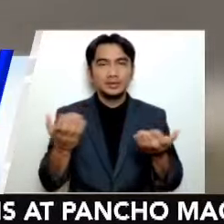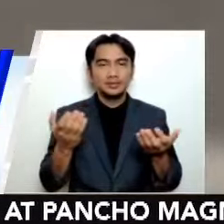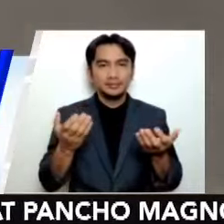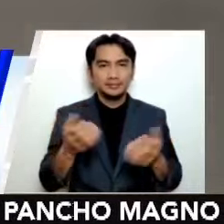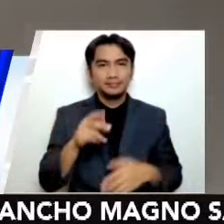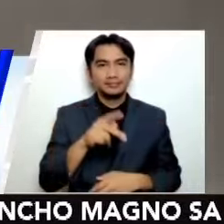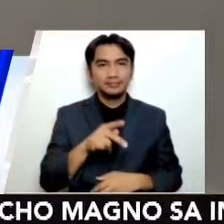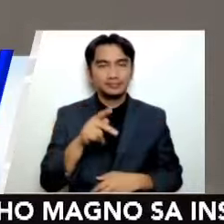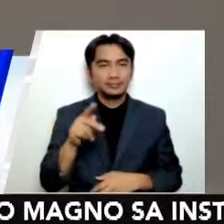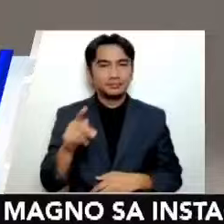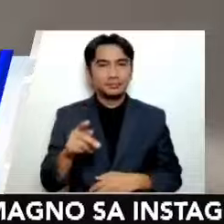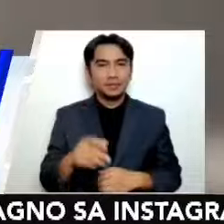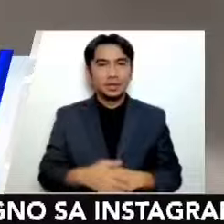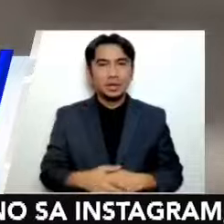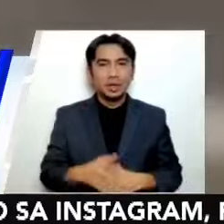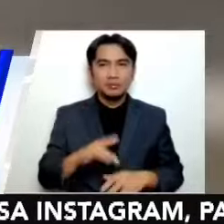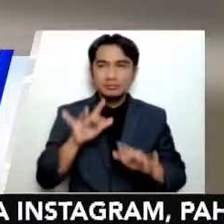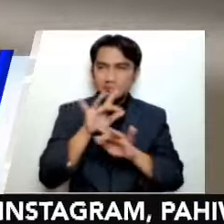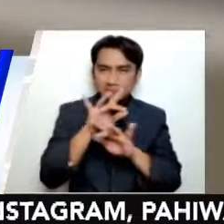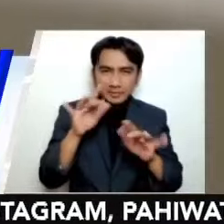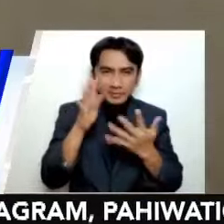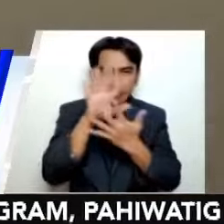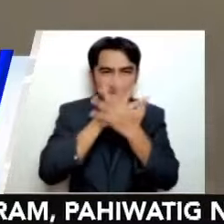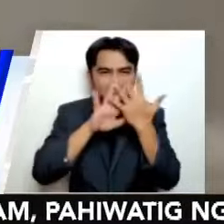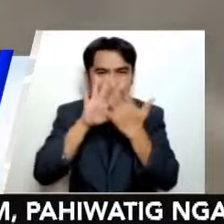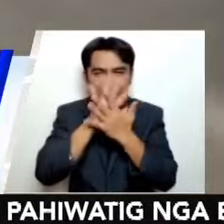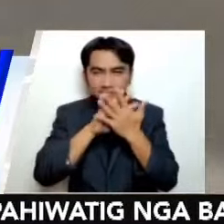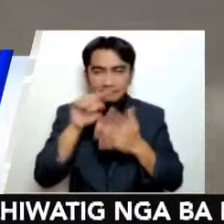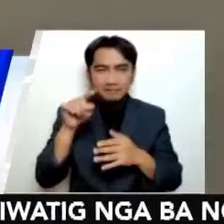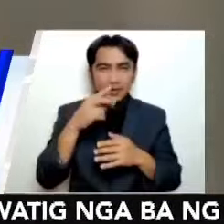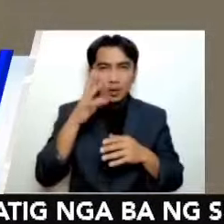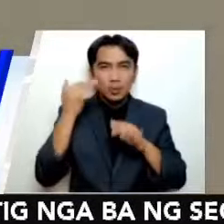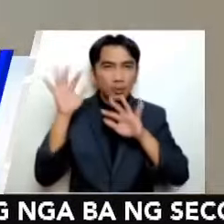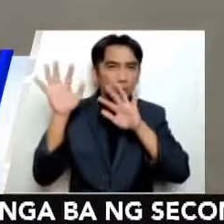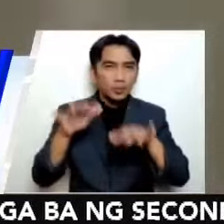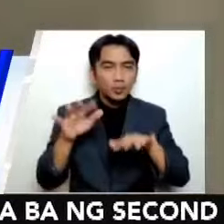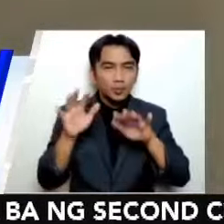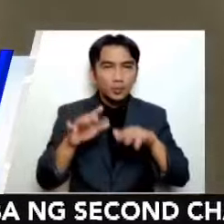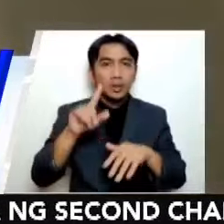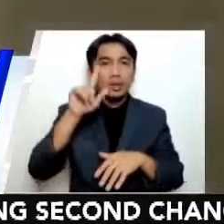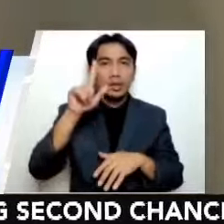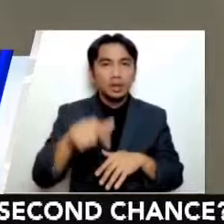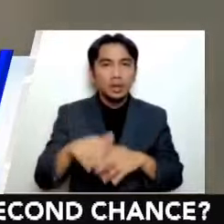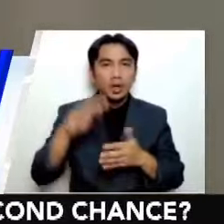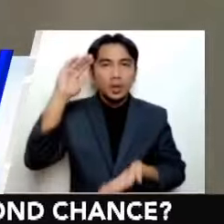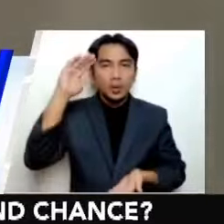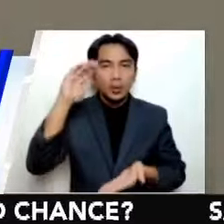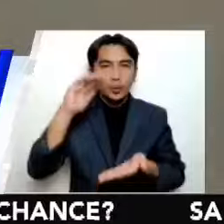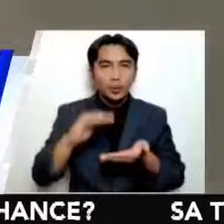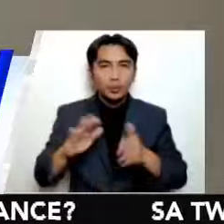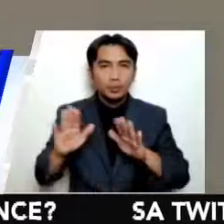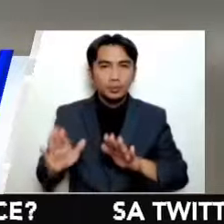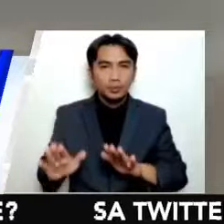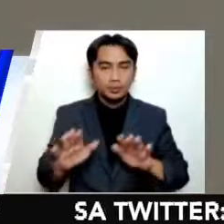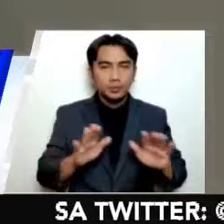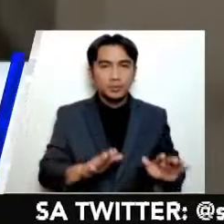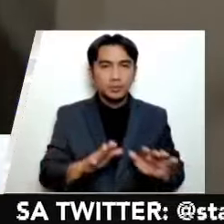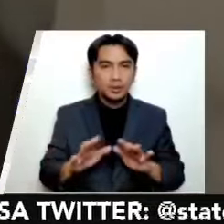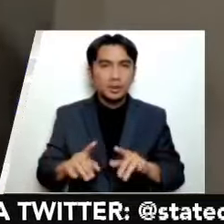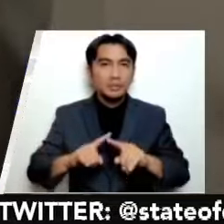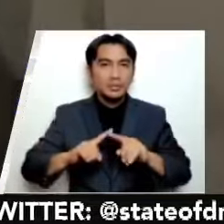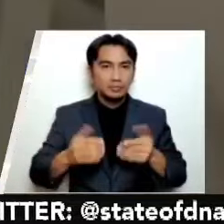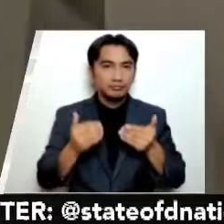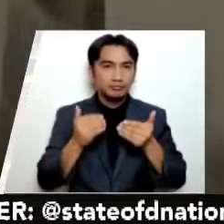nag-zero visibility sa lakas ng ulan. Kalaunan, bahagyang kumalma ang hangin bagamat nagpatuloy ang ulan.